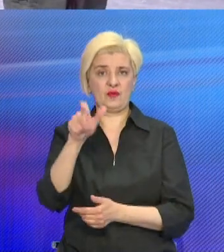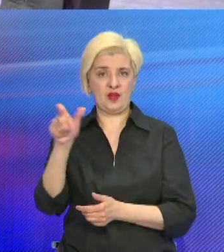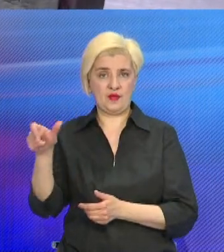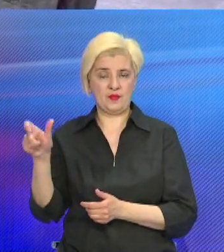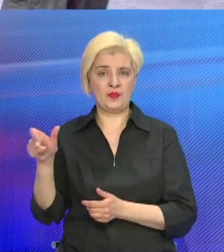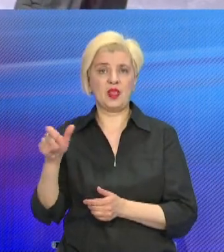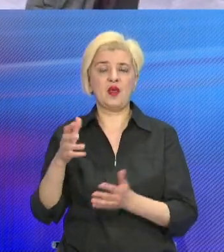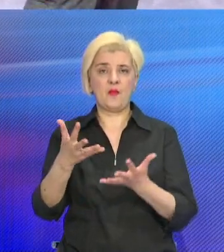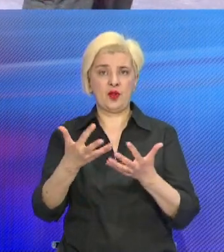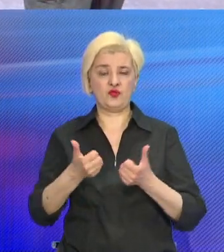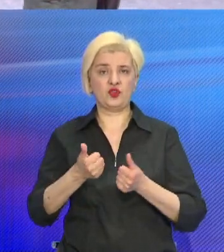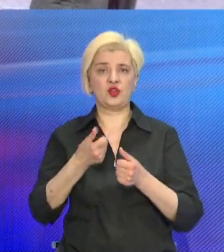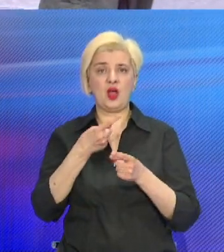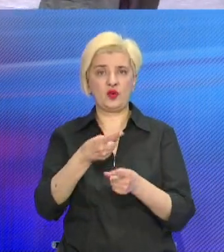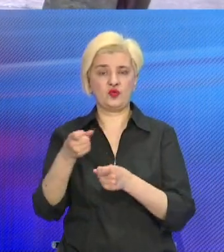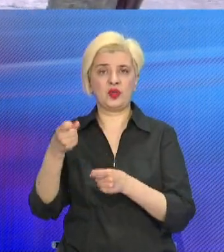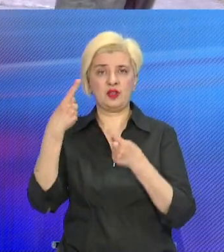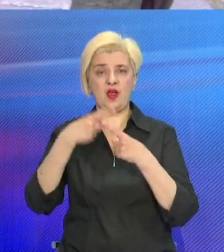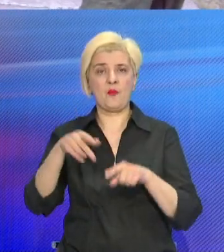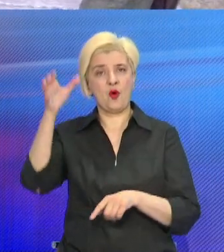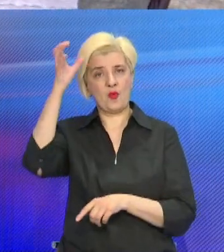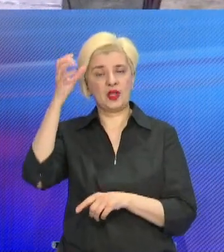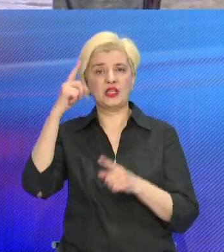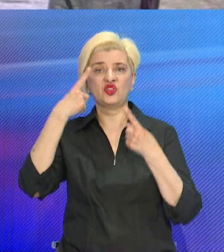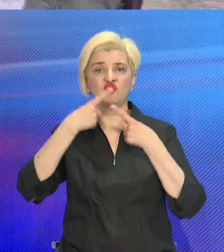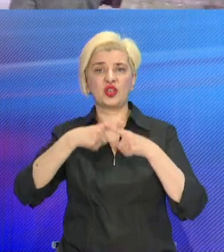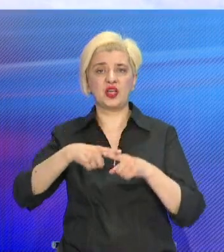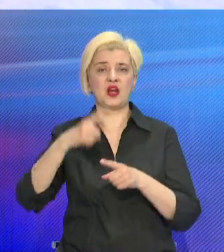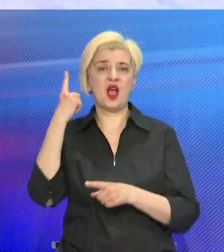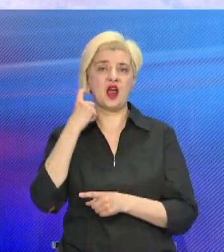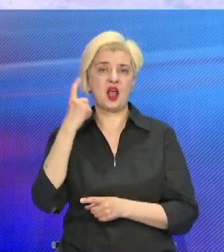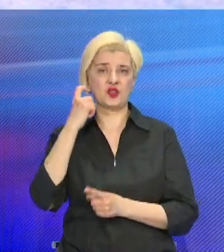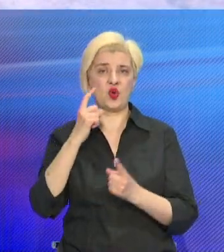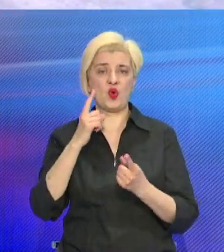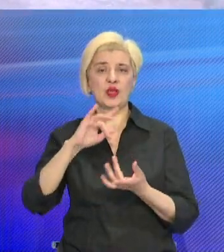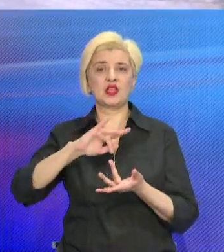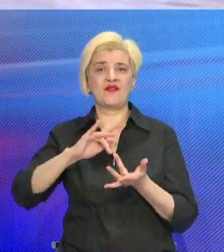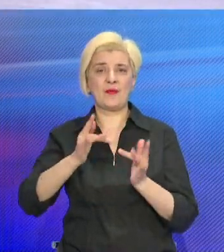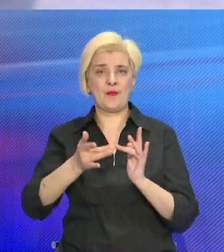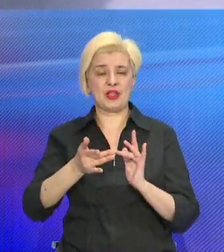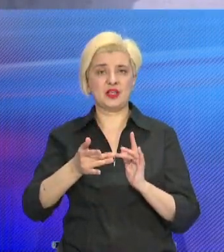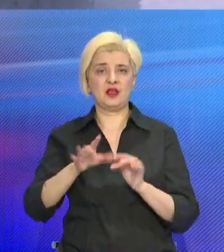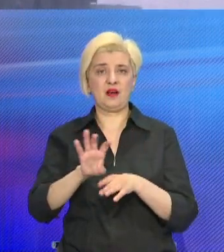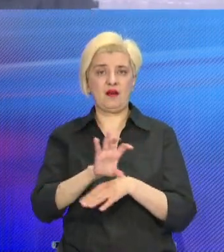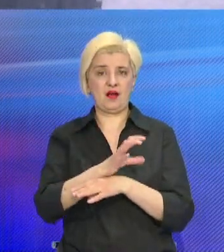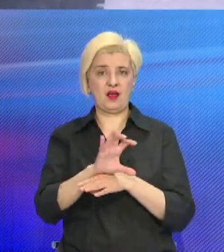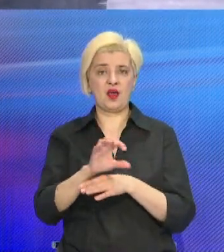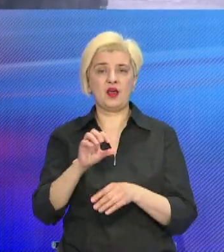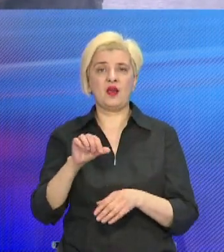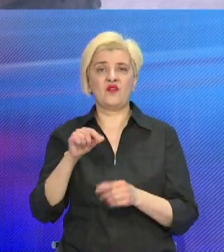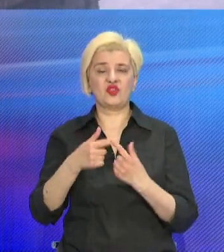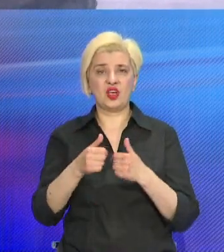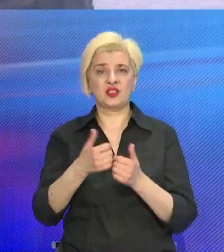и технику. По адукации Роман инженер по радиоинформатице. Участие володая еще одной специальностью. Думал, что пойду